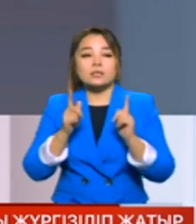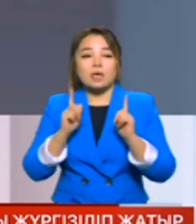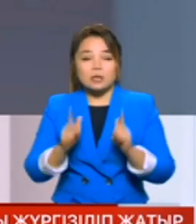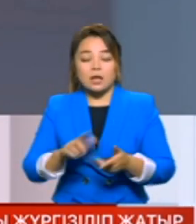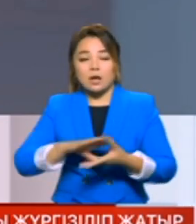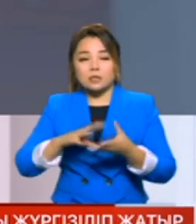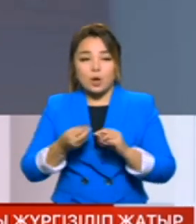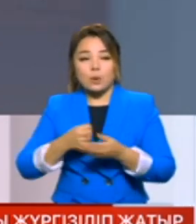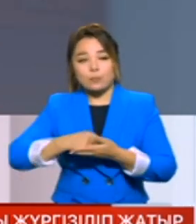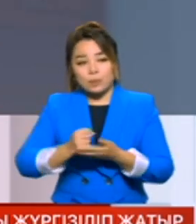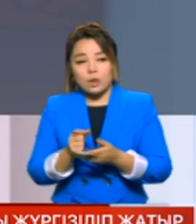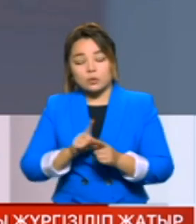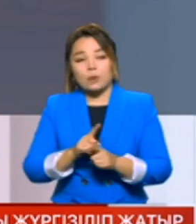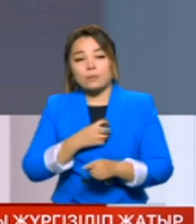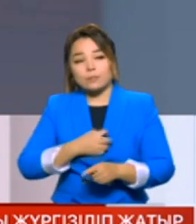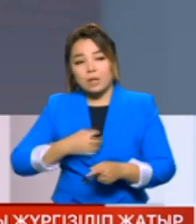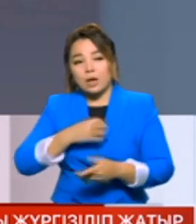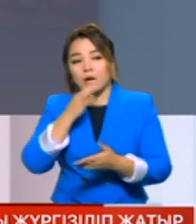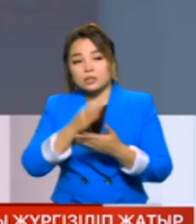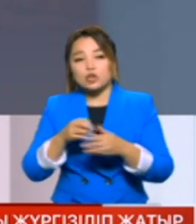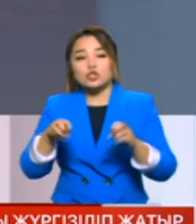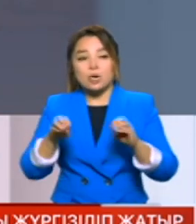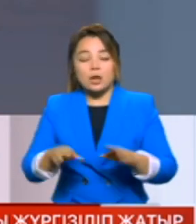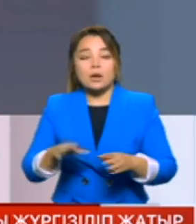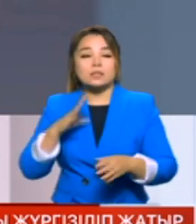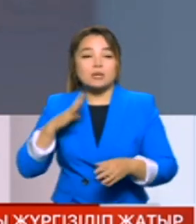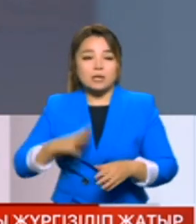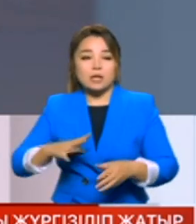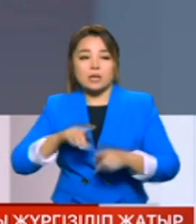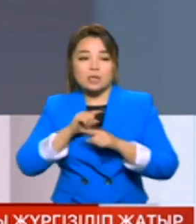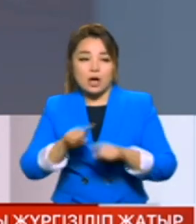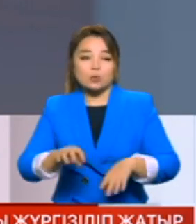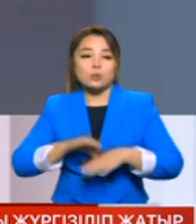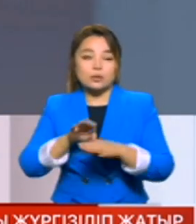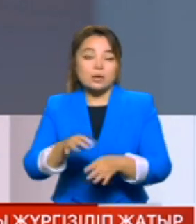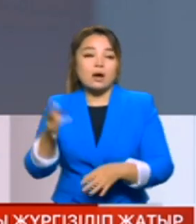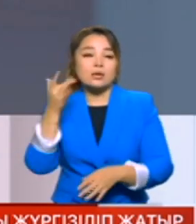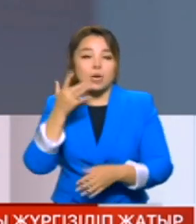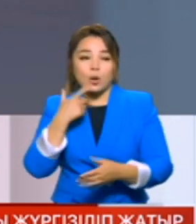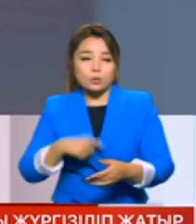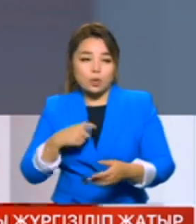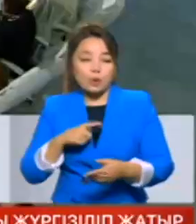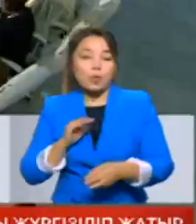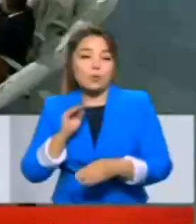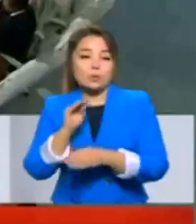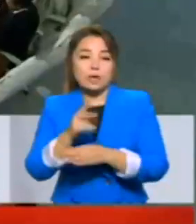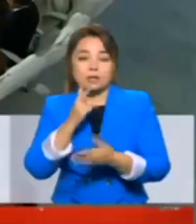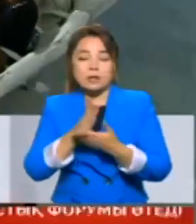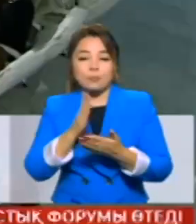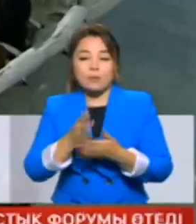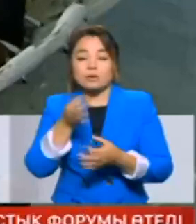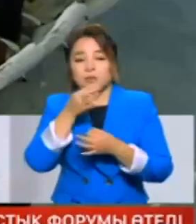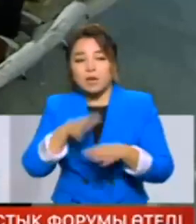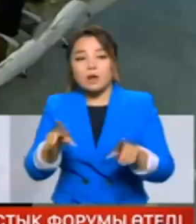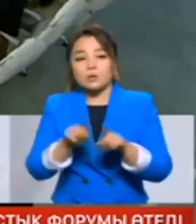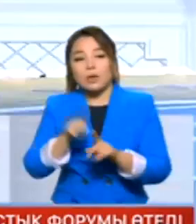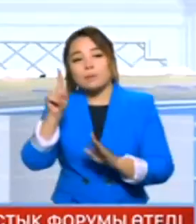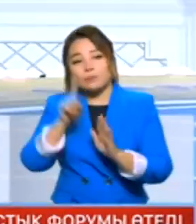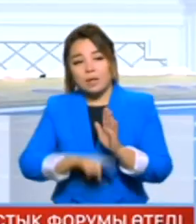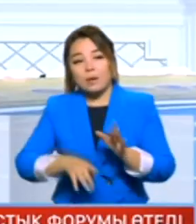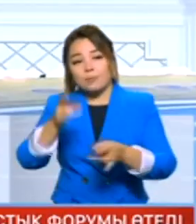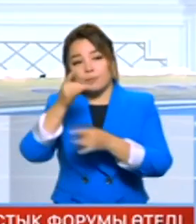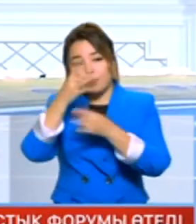бүкіл адамзаттың өзекті мәселелерін шешуге және төзімділікті насихаттауға әрқашан өз үлесін қосып келеді. Кез келген дін және